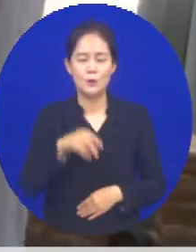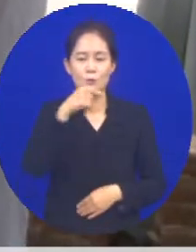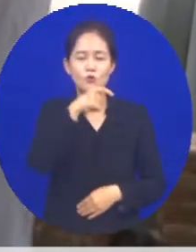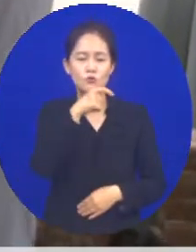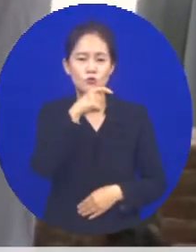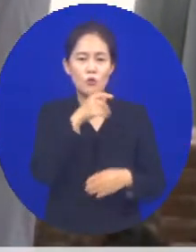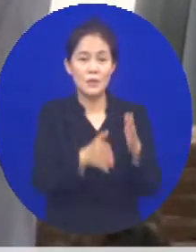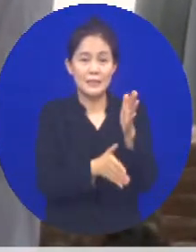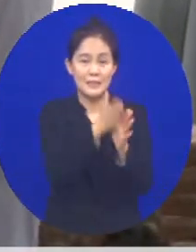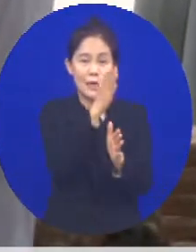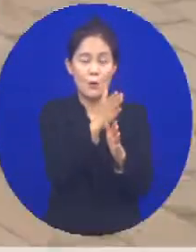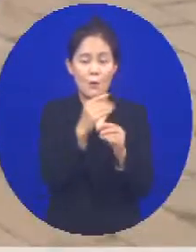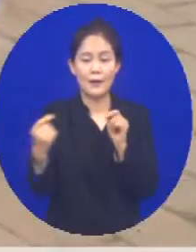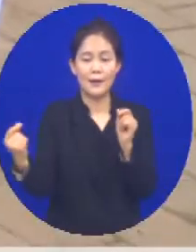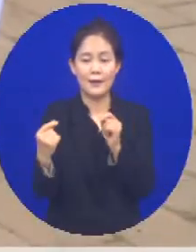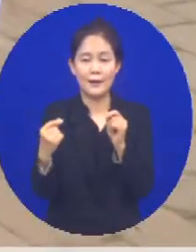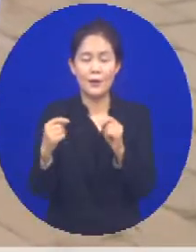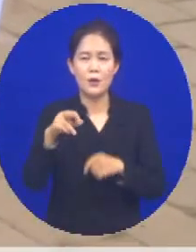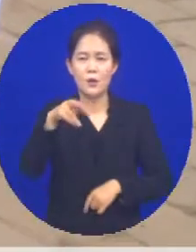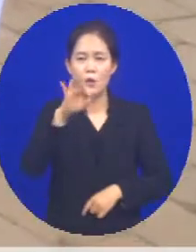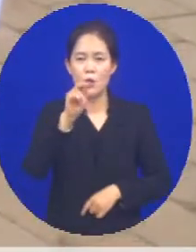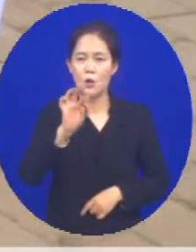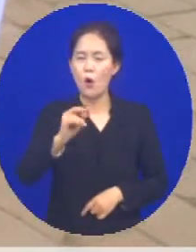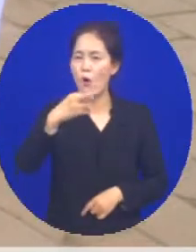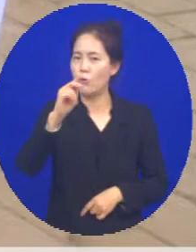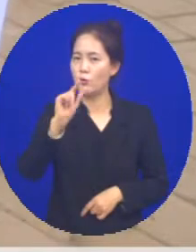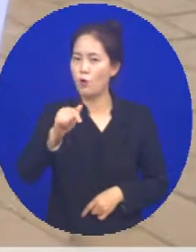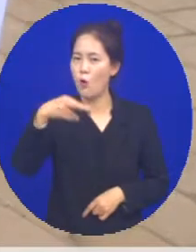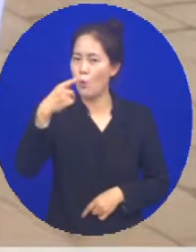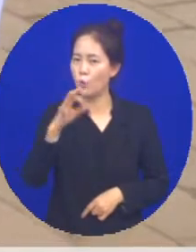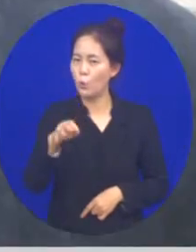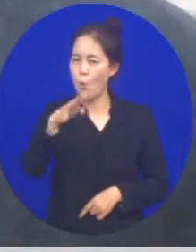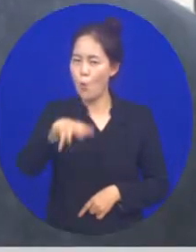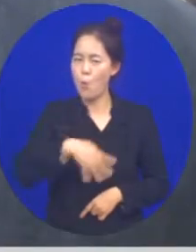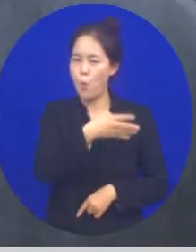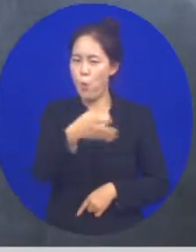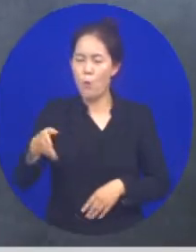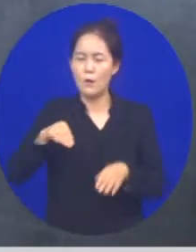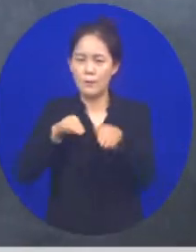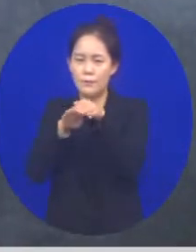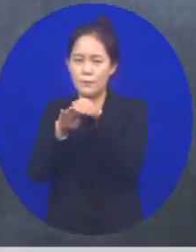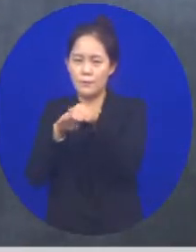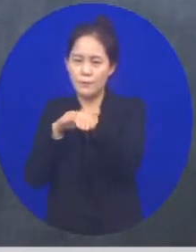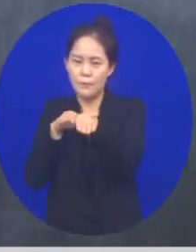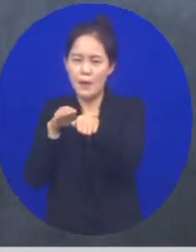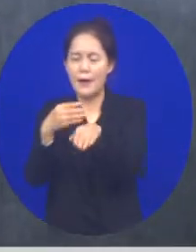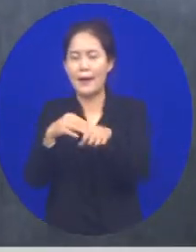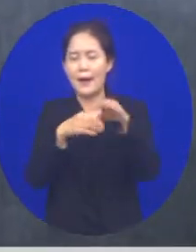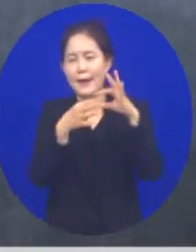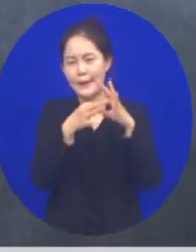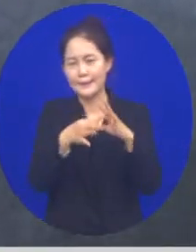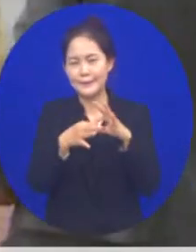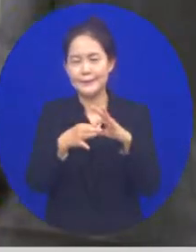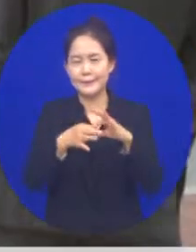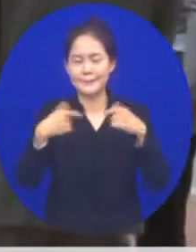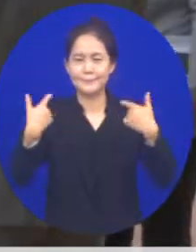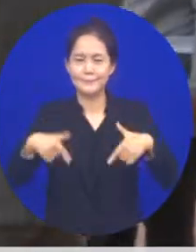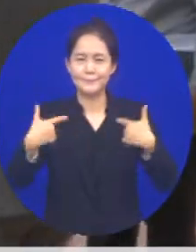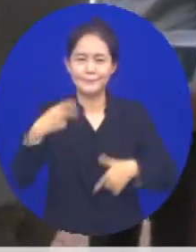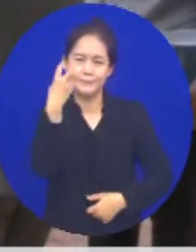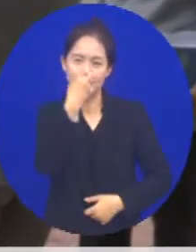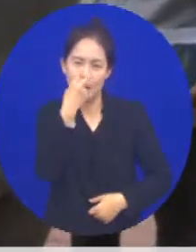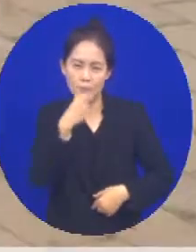시장은 우선 수원시와 인접한 기흥구 영덕동 삼성 사거리 상습 정체 국왕과 도로 노면 포장상태 등을